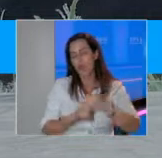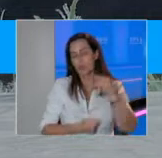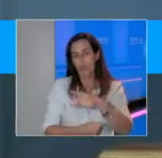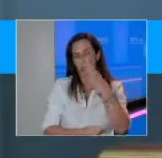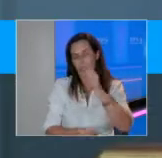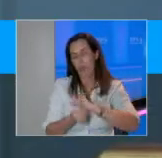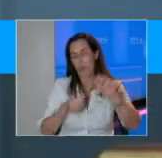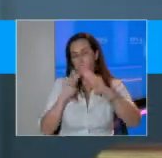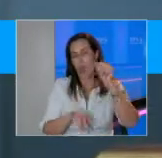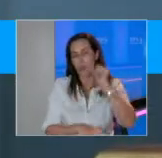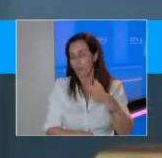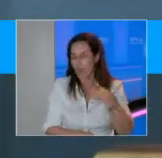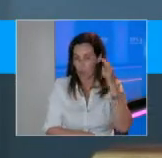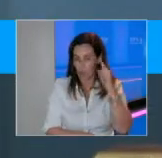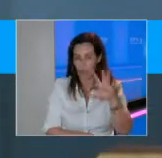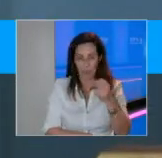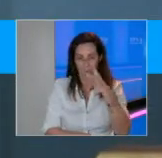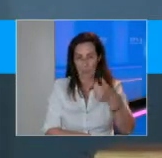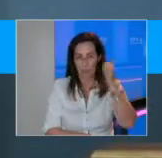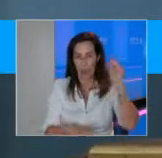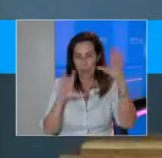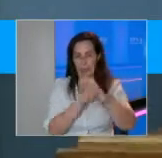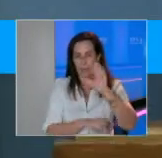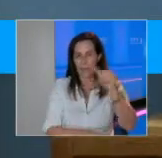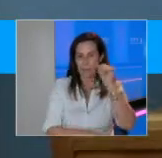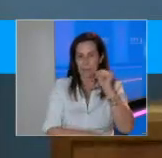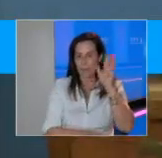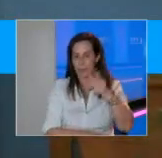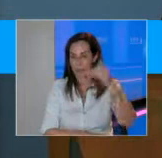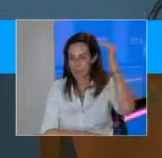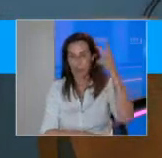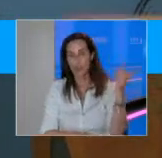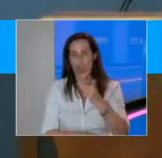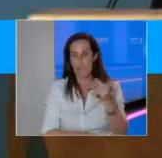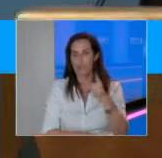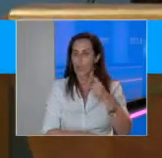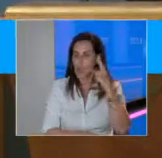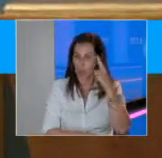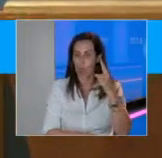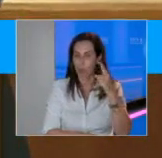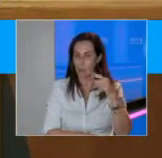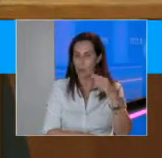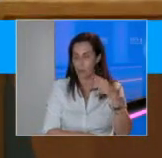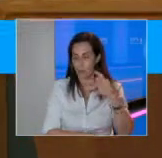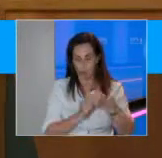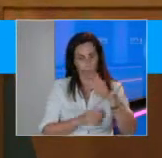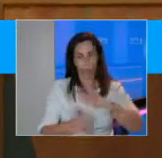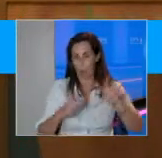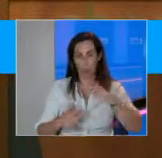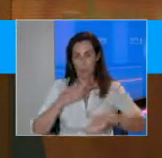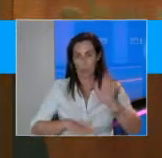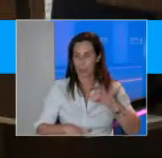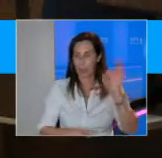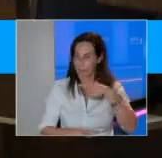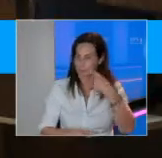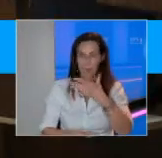מנסה להשמיד אותם. ואני חושב שאם ראית אתמול בלילה גם את גבי אשכנזי וגם את בני גן, הם יודעים להיות מאוד מאוד לא נחמדים גם. גם אם